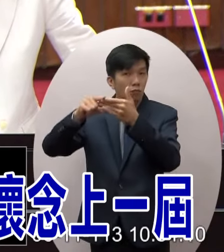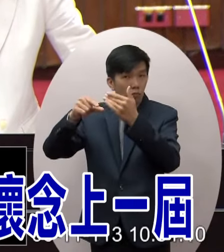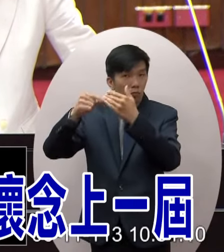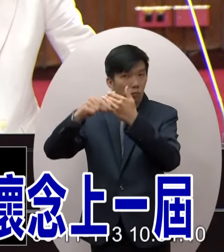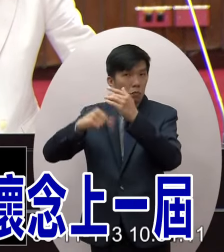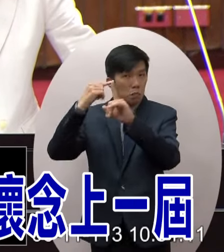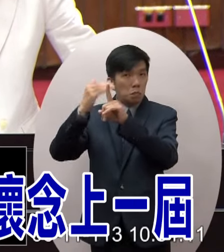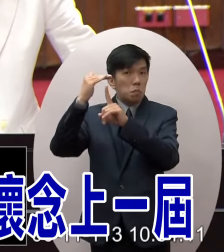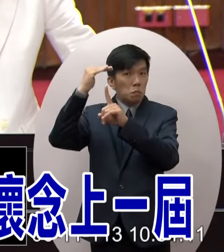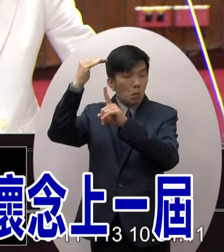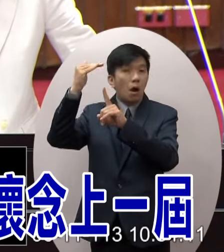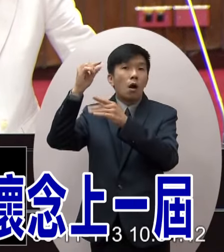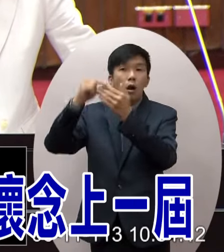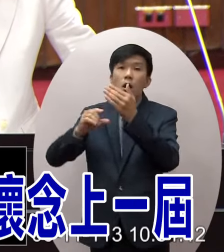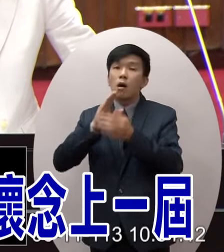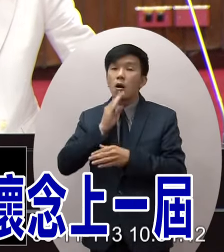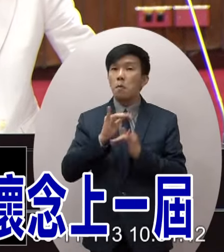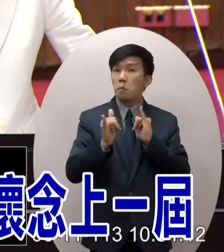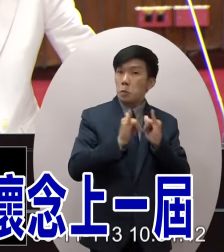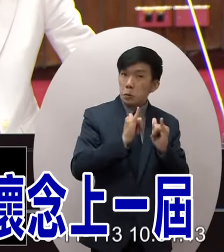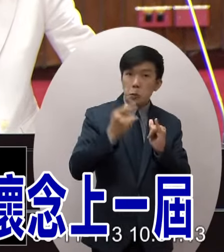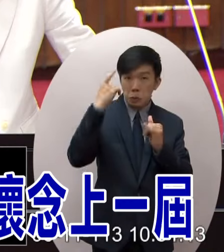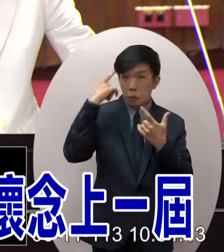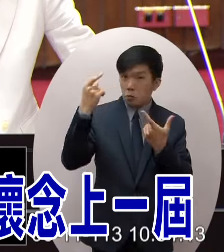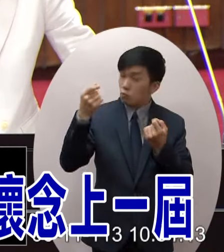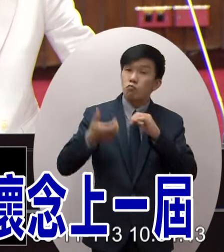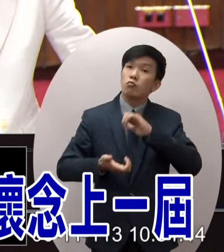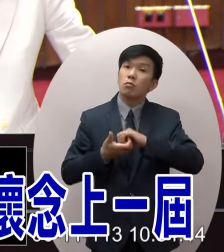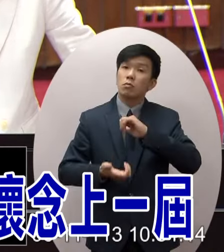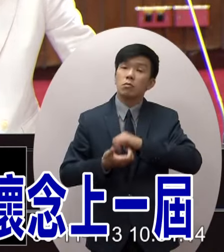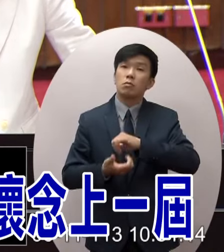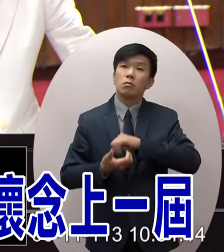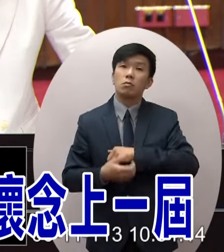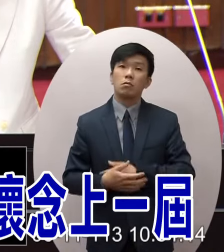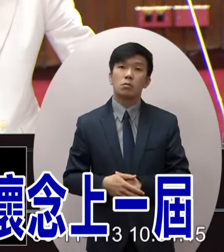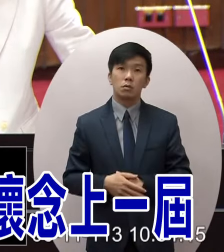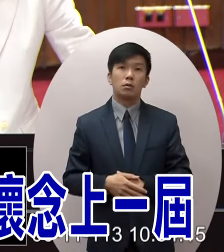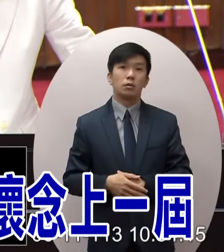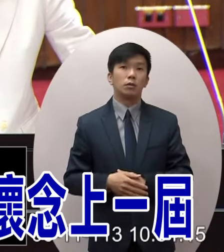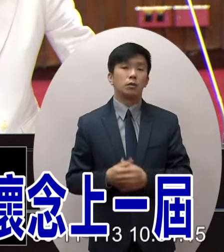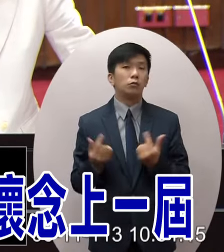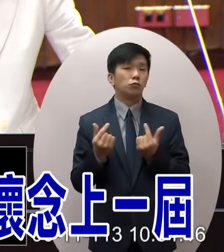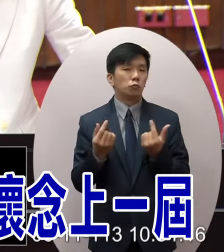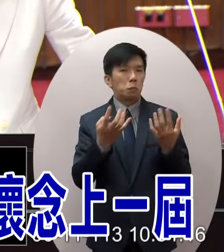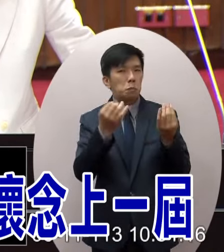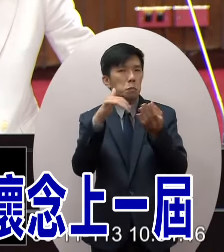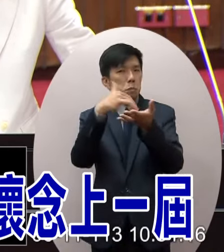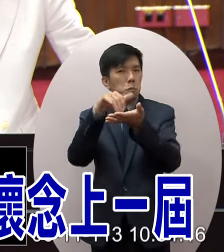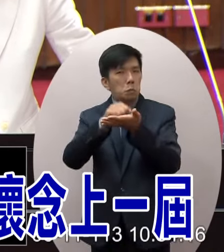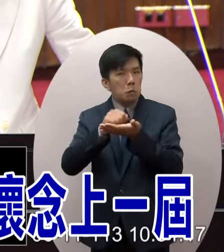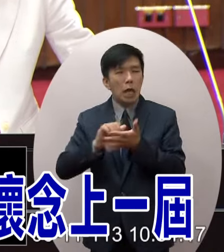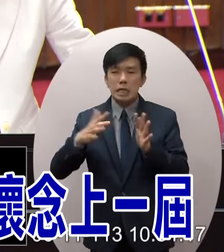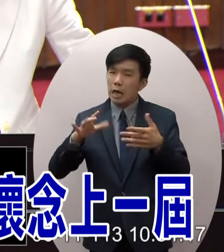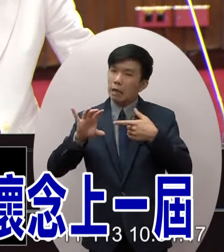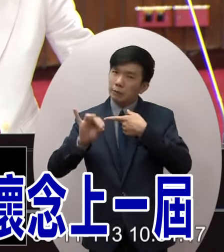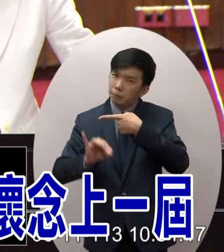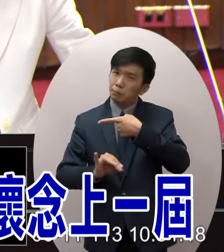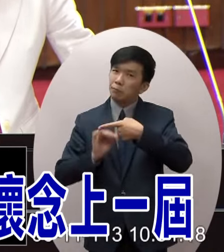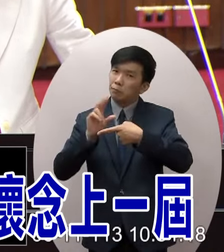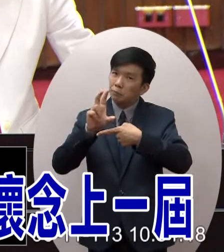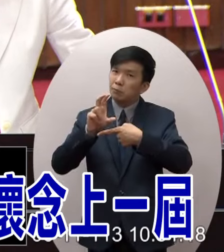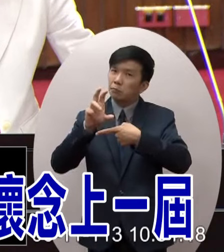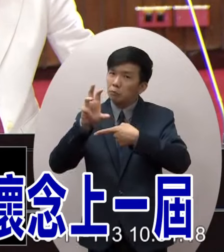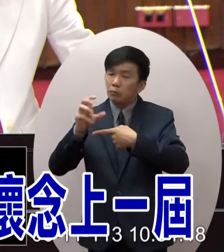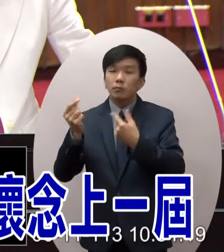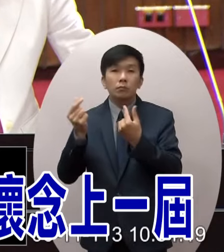不太具有人民的这个民意的一个基础、但目前为止你也知道，不管任何的统计来说，大概从七成八到八成八，包括